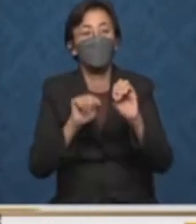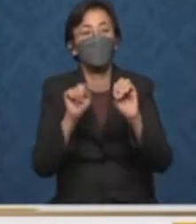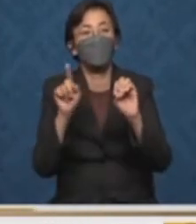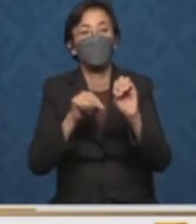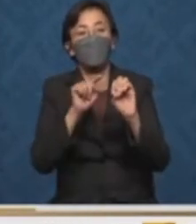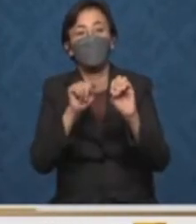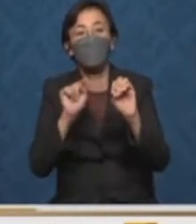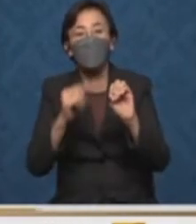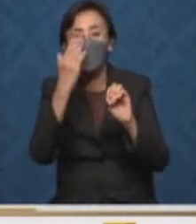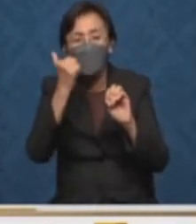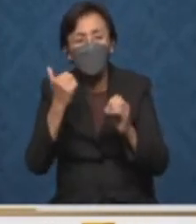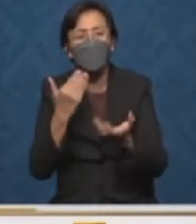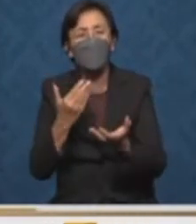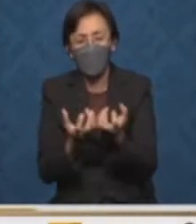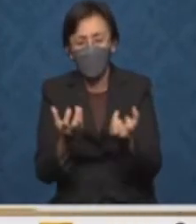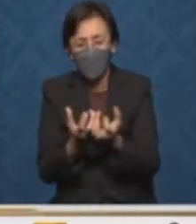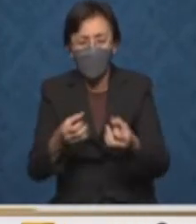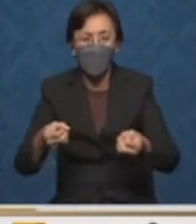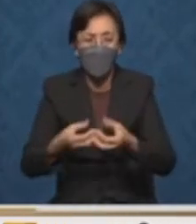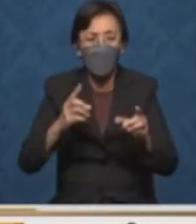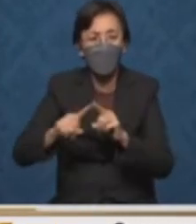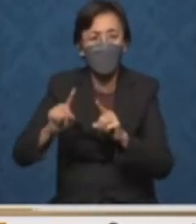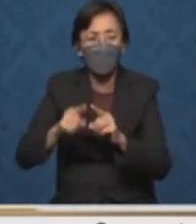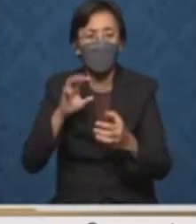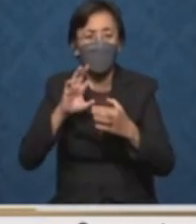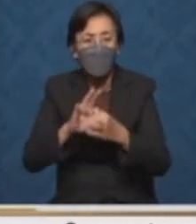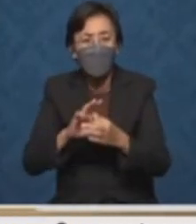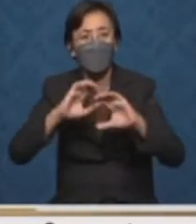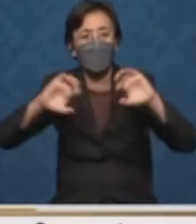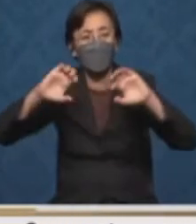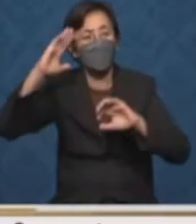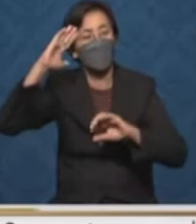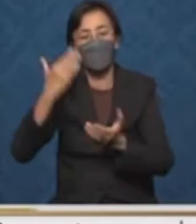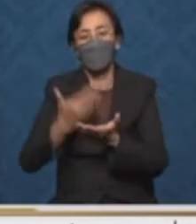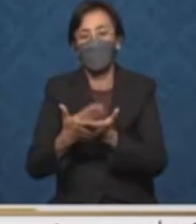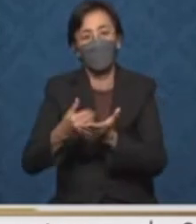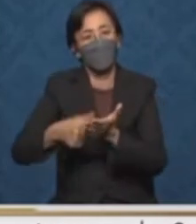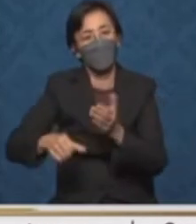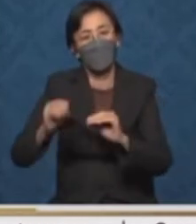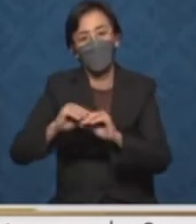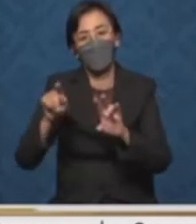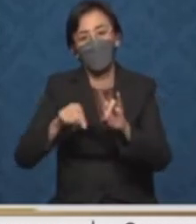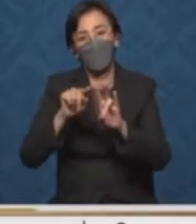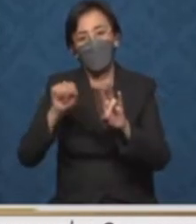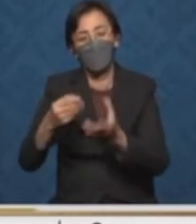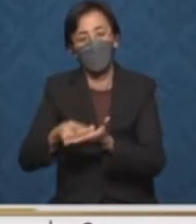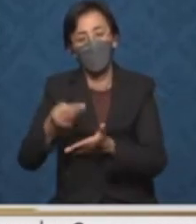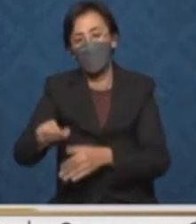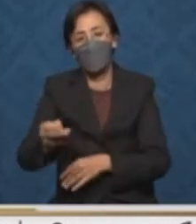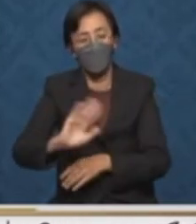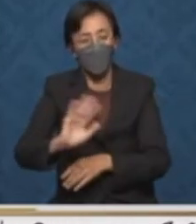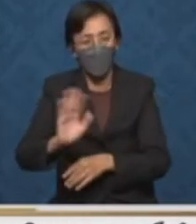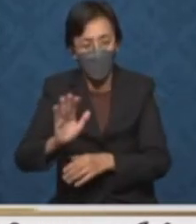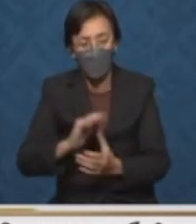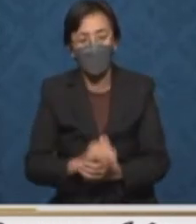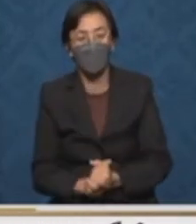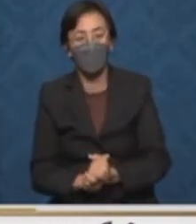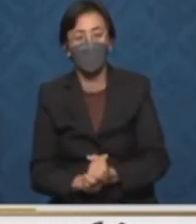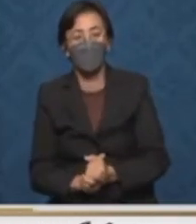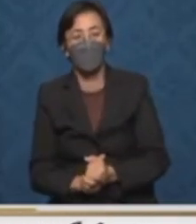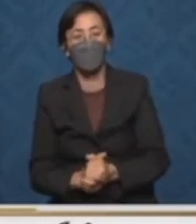ราะมันได้รับการยกเว้นมันเป็นยุทธภัณฑ์ใช้ในราชการแต่ไอ้ G2GK เนี่ยนะครับของเรือดำน้ำจี